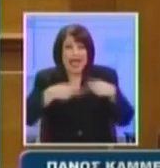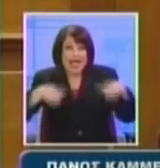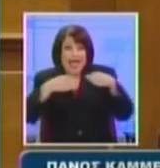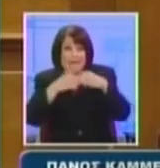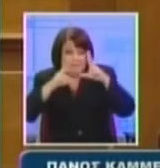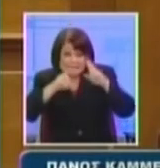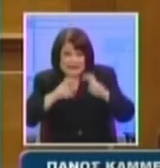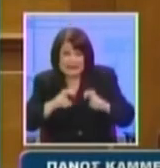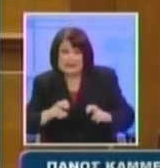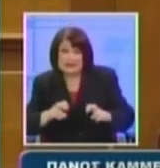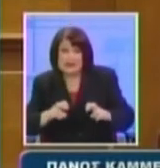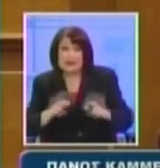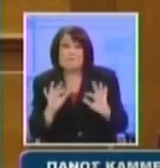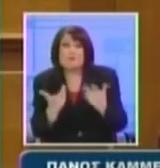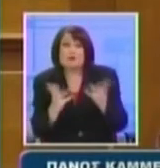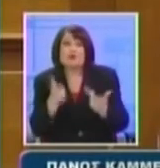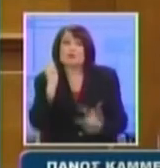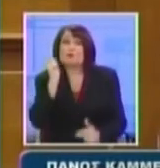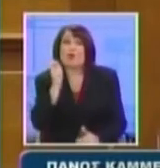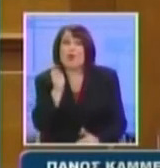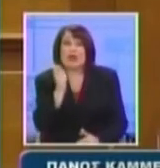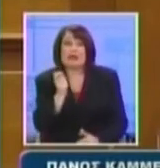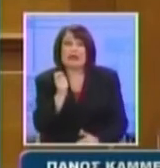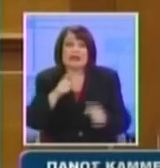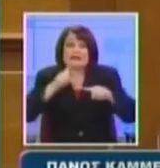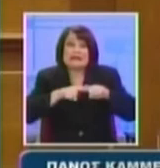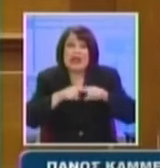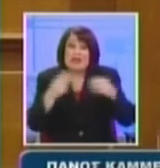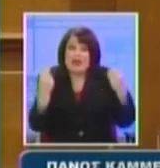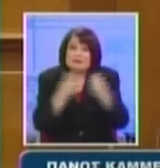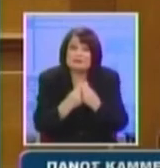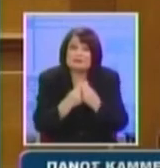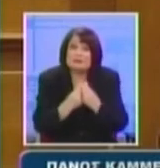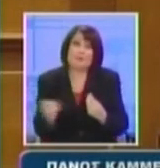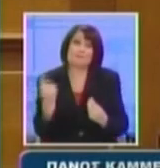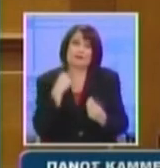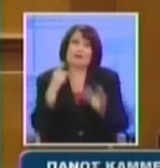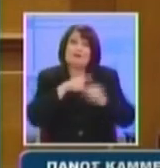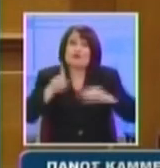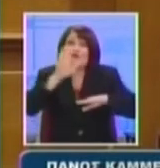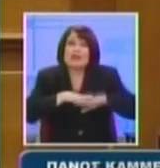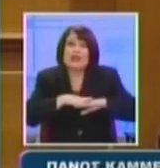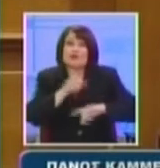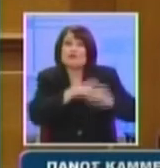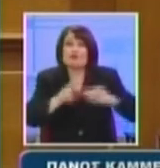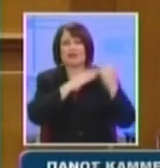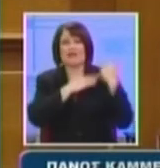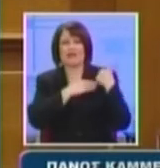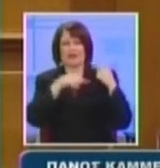επιτροπή για το πώς αυτή η πολιτική που επιβλήθη στην Ελλάδα απέτυχε και ποιοι φέρουν ευθύνες,